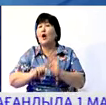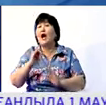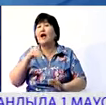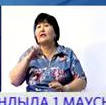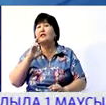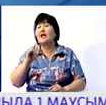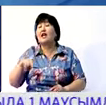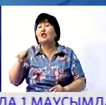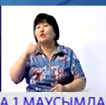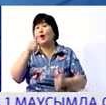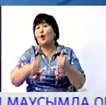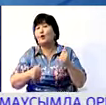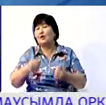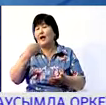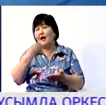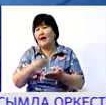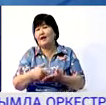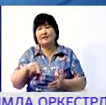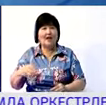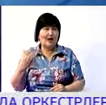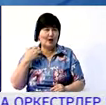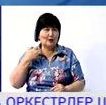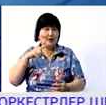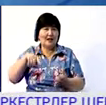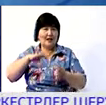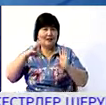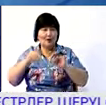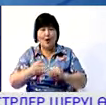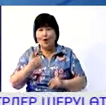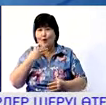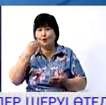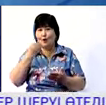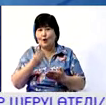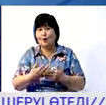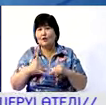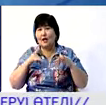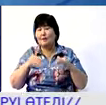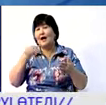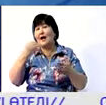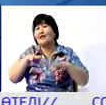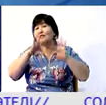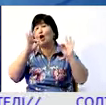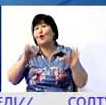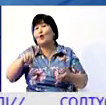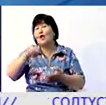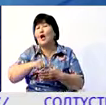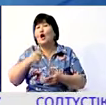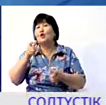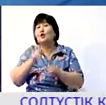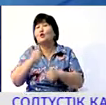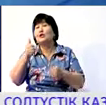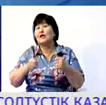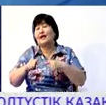айтыскерлердің республикалық туры қасиетті айда Қызылордада қорытындыланды. Ұлттың ұлы мұратын арқалаған қастерлі өнер өкілдерінің сөз сайысы